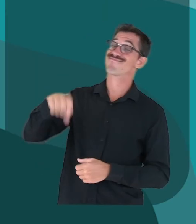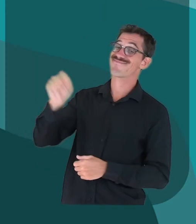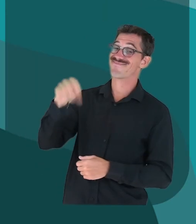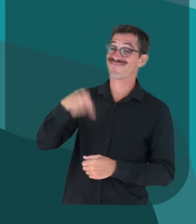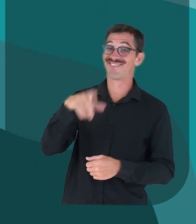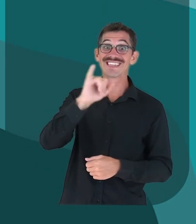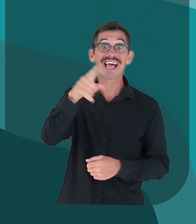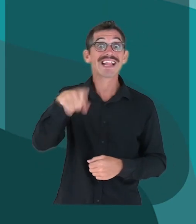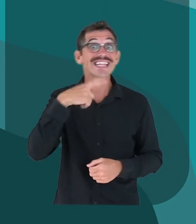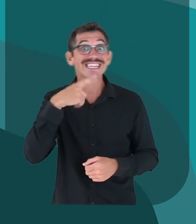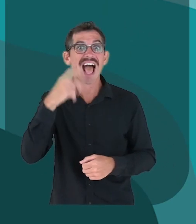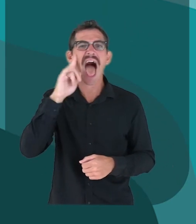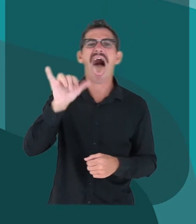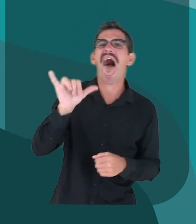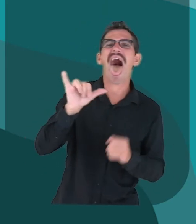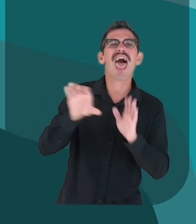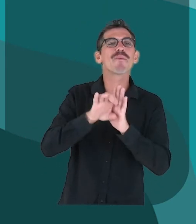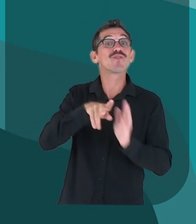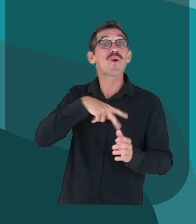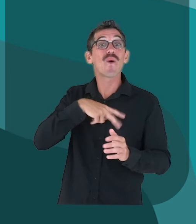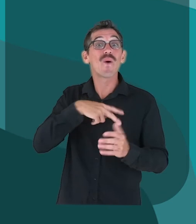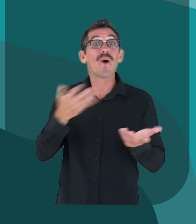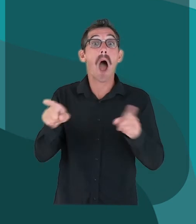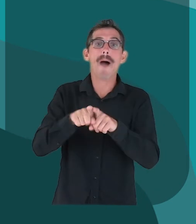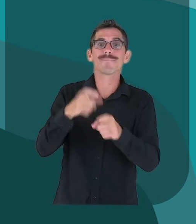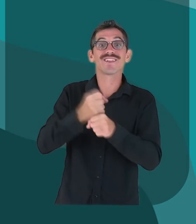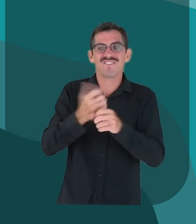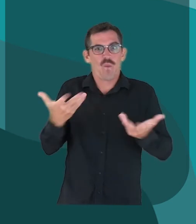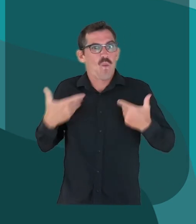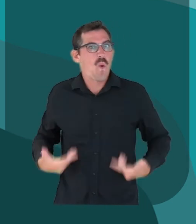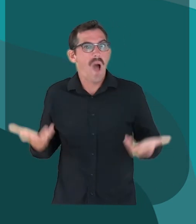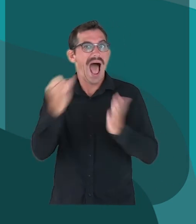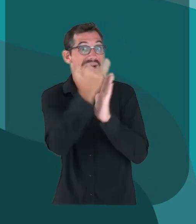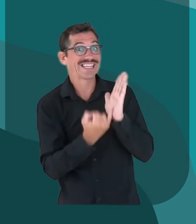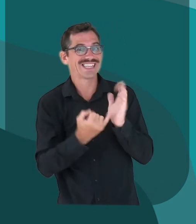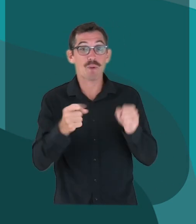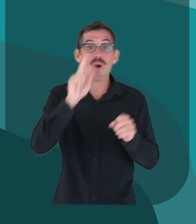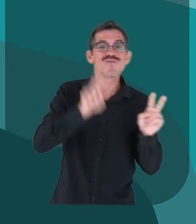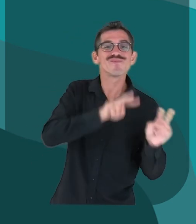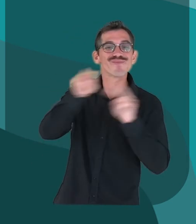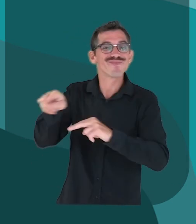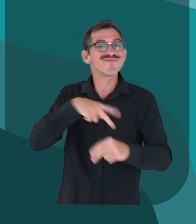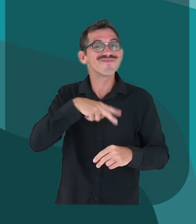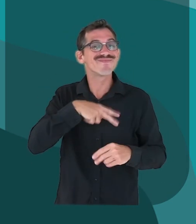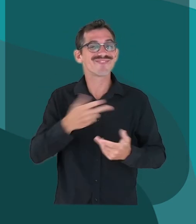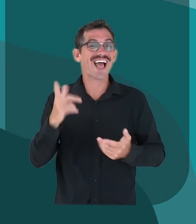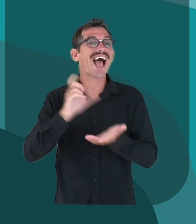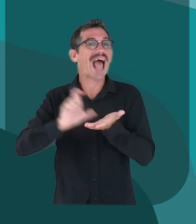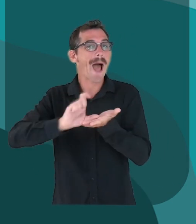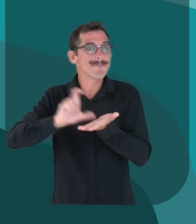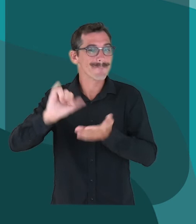Ouais, ben si vous êtes intéressé, allez voir plus de mes photos, puis ce que je fais en tant qu'artiste. Vous pouvez aller voir